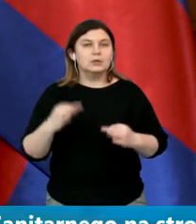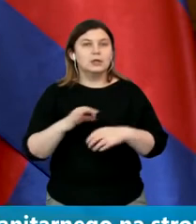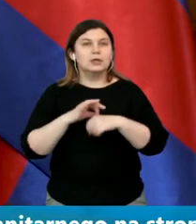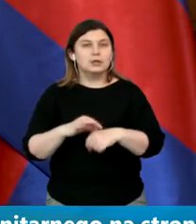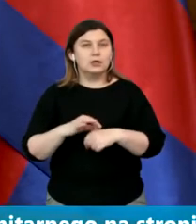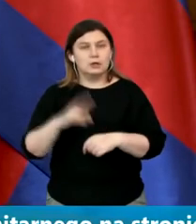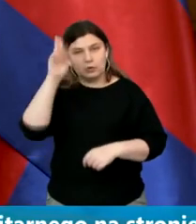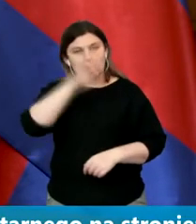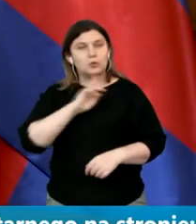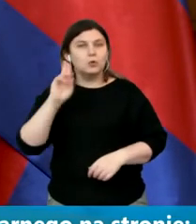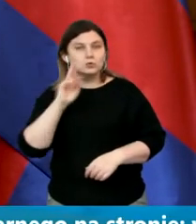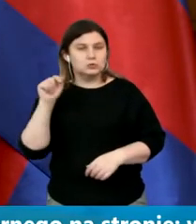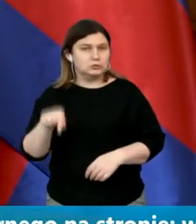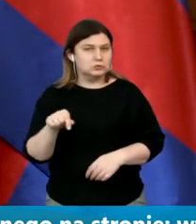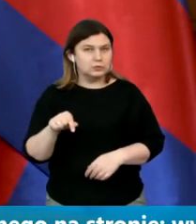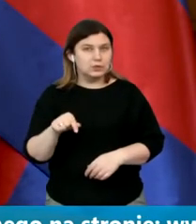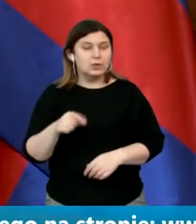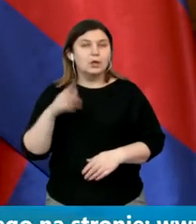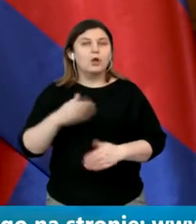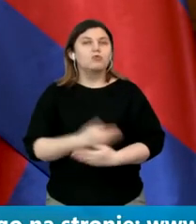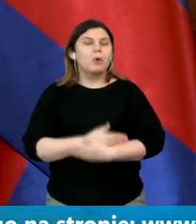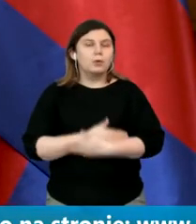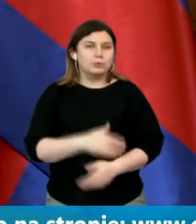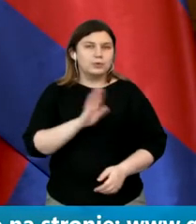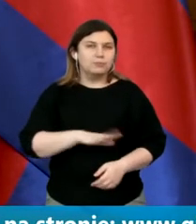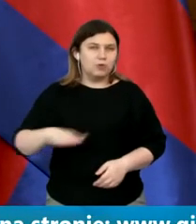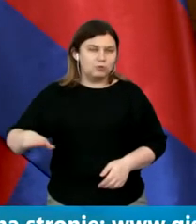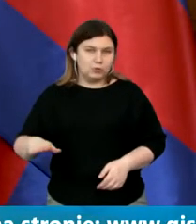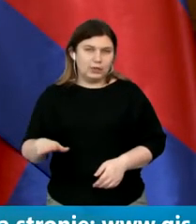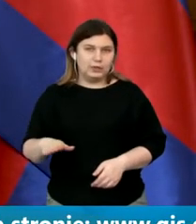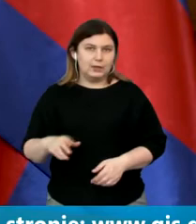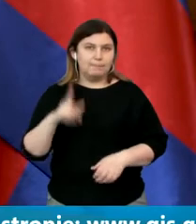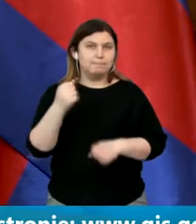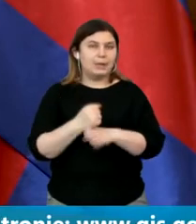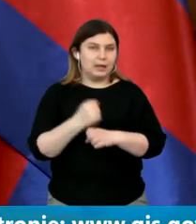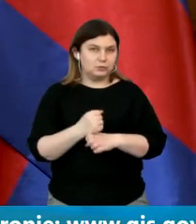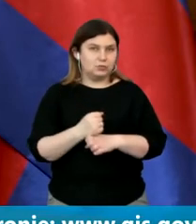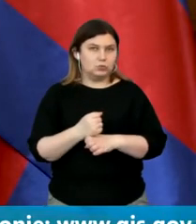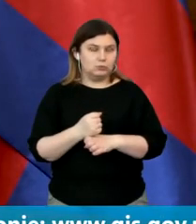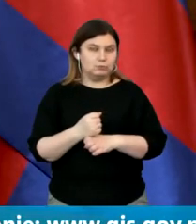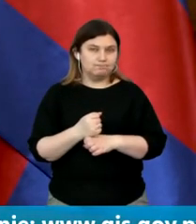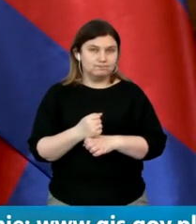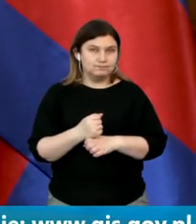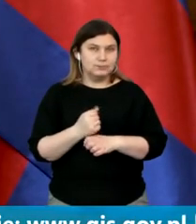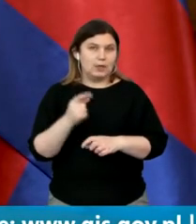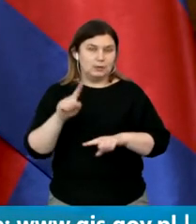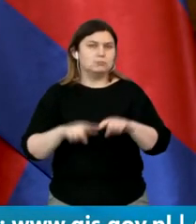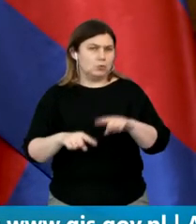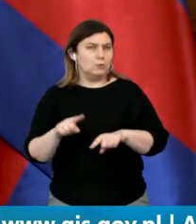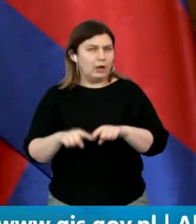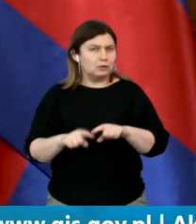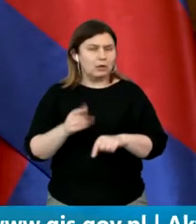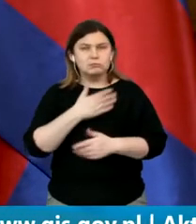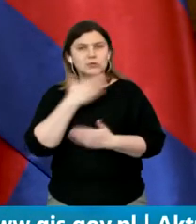do rodziców. To jeżeli chodzi o żłobki i przedszkola, pracują w miarę sprawnie, nie